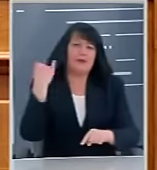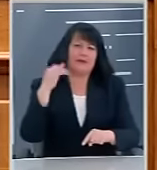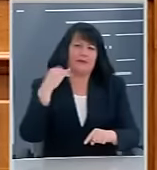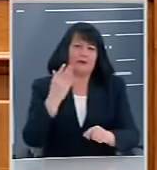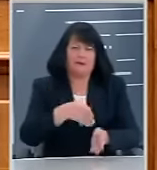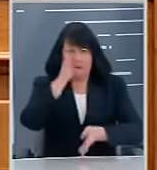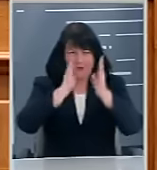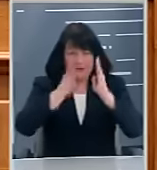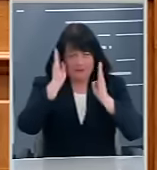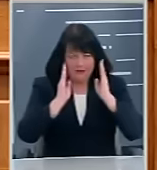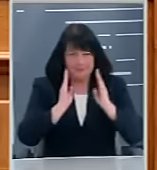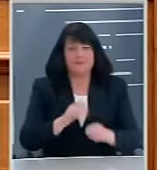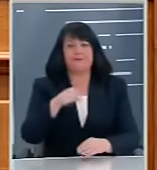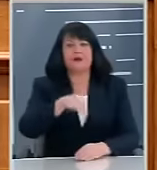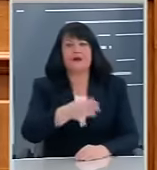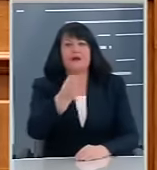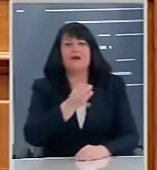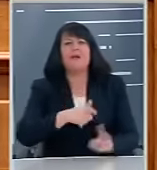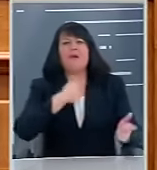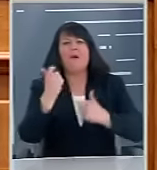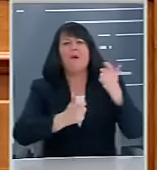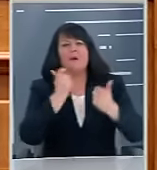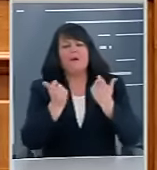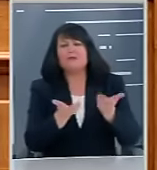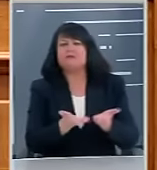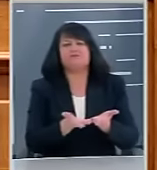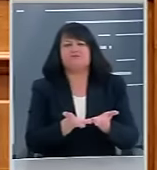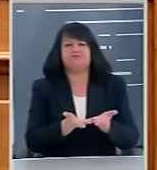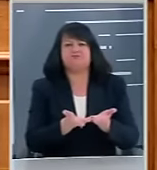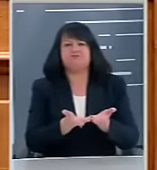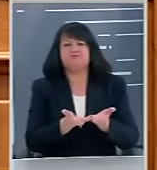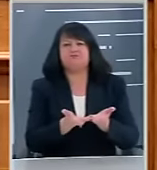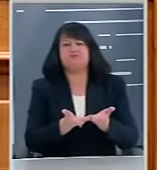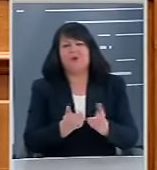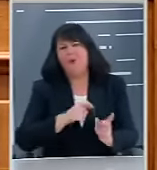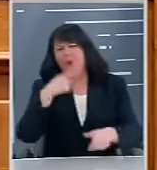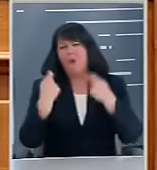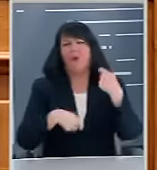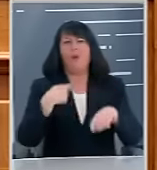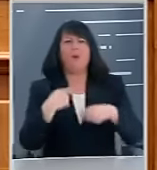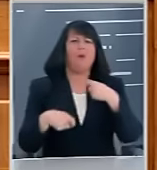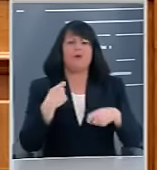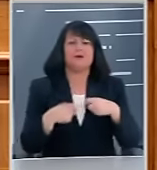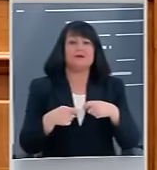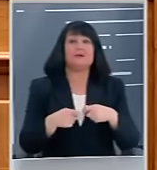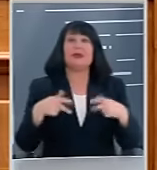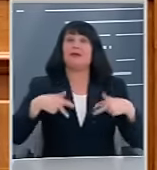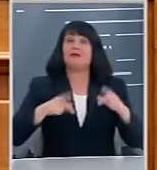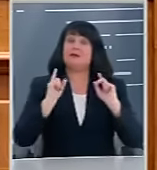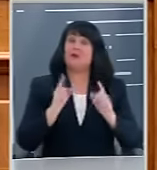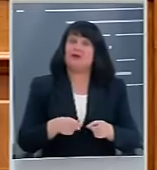Και έρχεστε τώρα και ακούω φωνές οι οποίες αντιδρούν στην απόφαση της